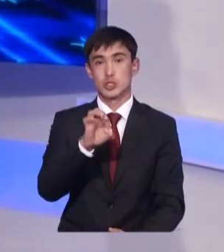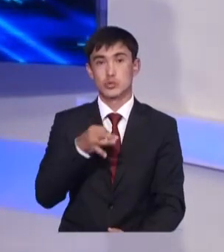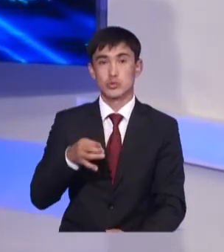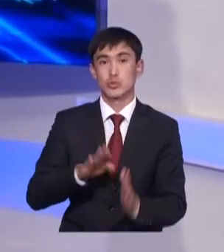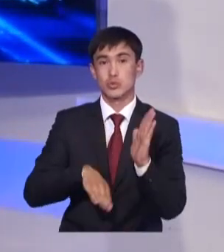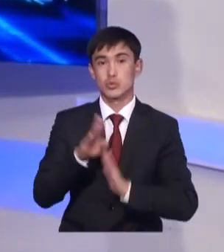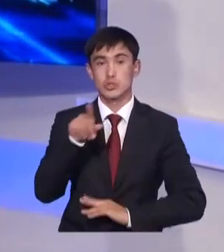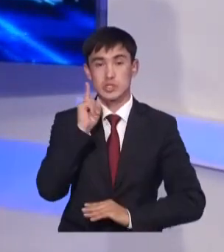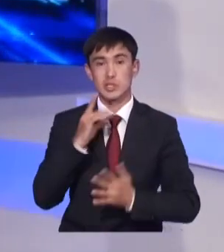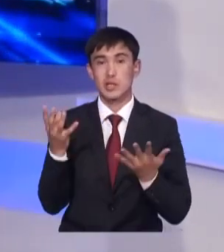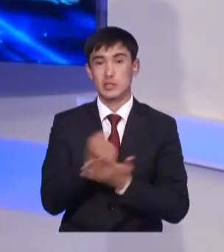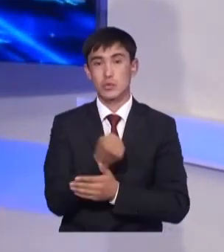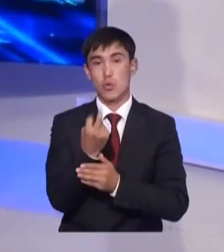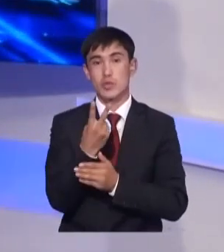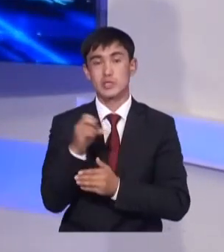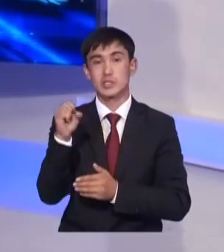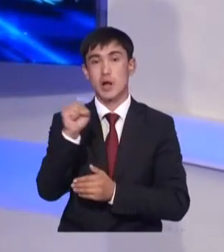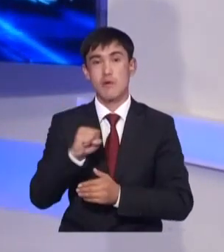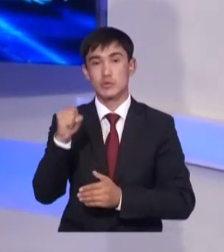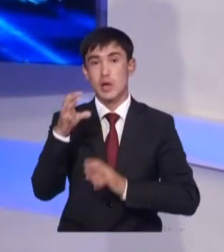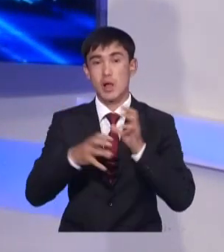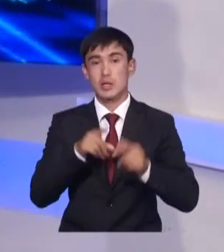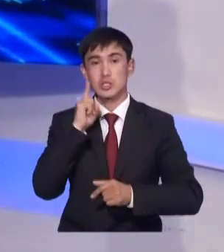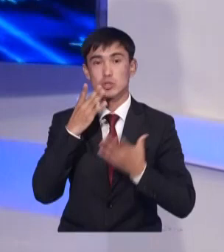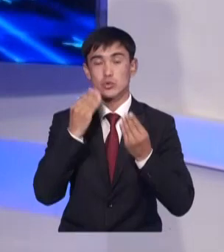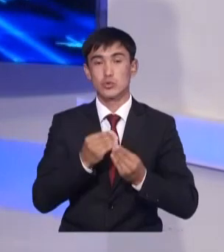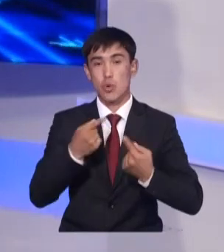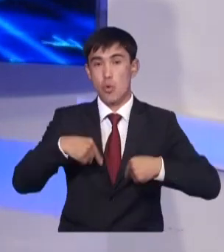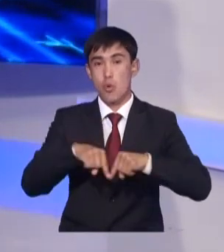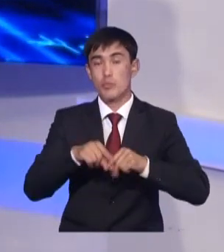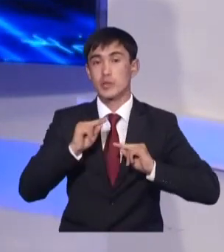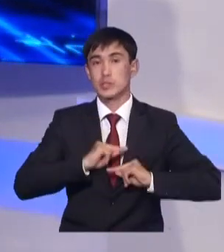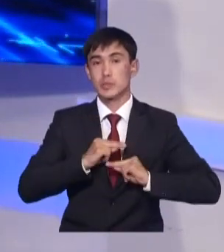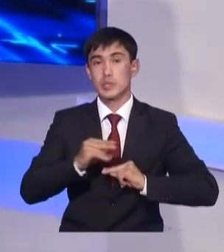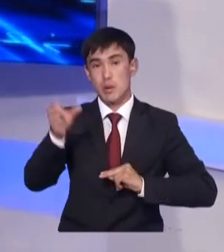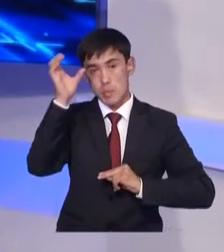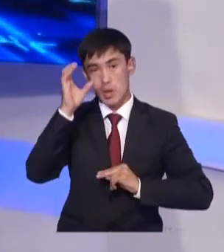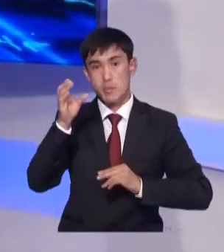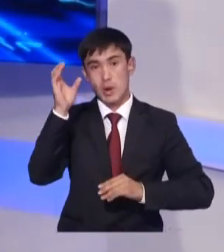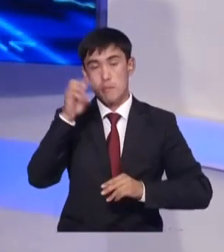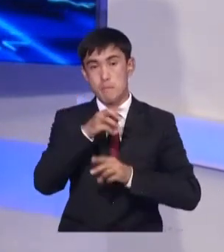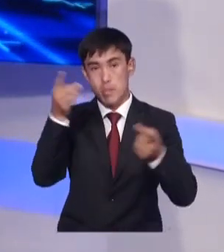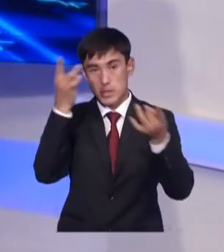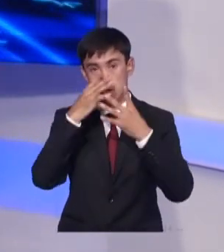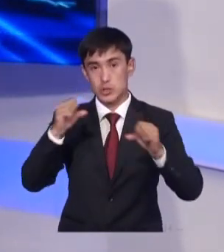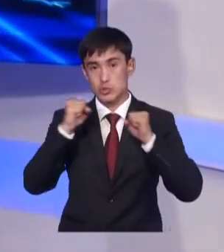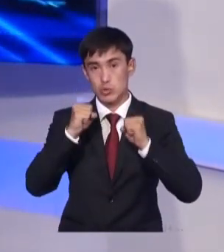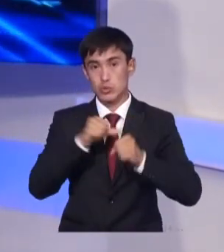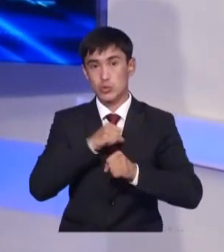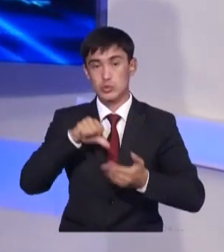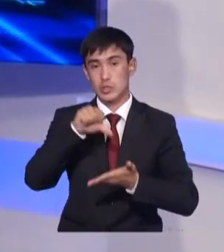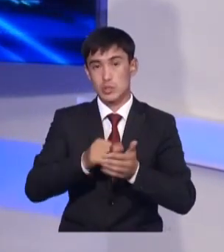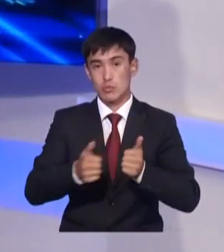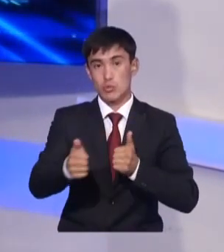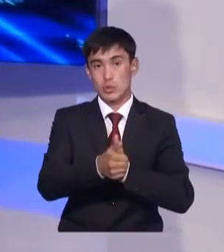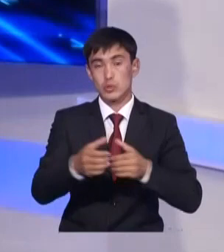Жетісудың үздік жастары анықталды. 12 тамыз халықаралық жастар күнінде қоғамдық қызмет, білім, ғылым, мәдениет, спортта өз қатарының алды